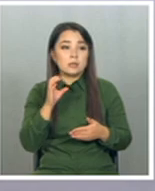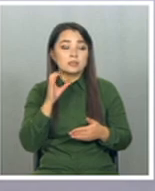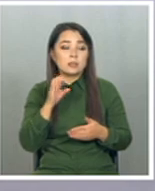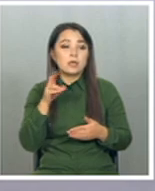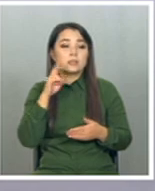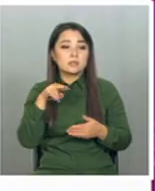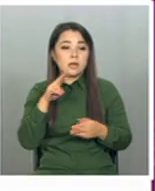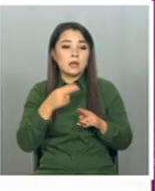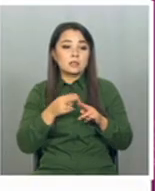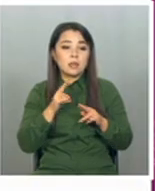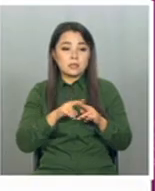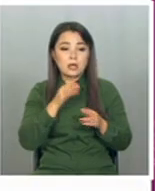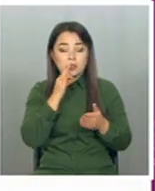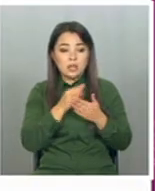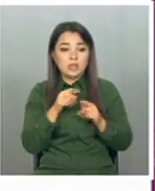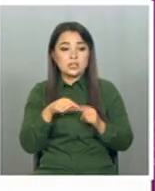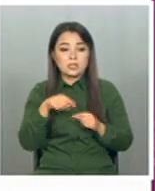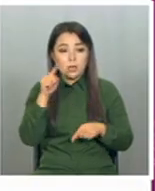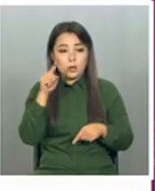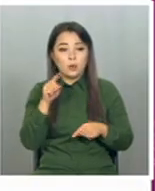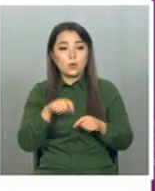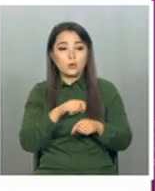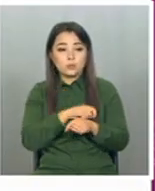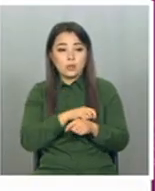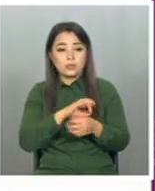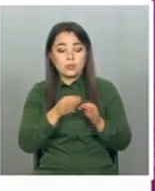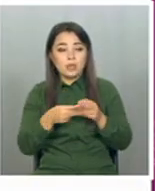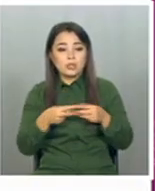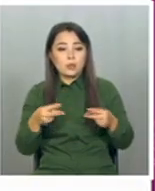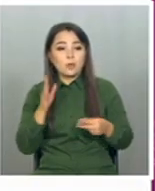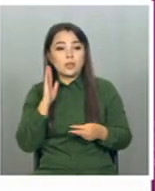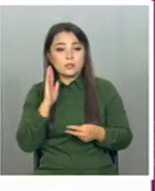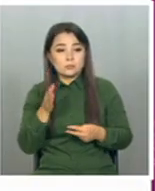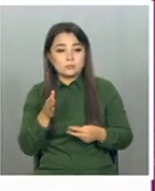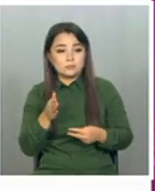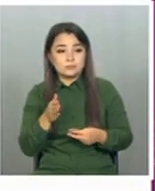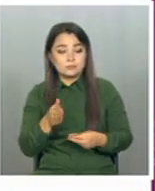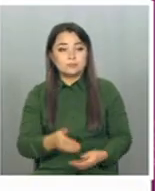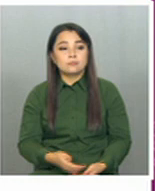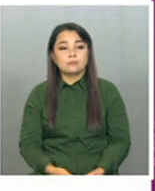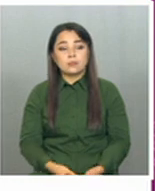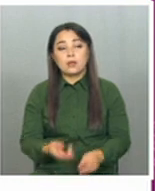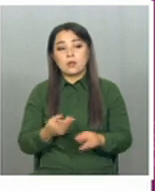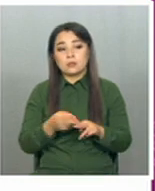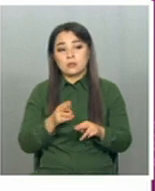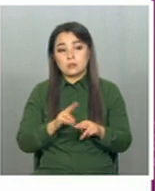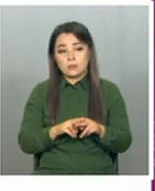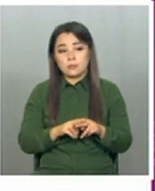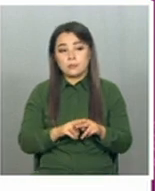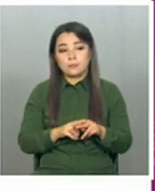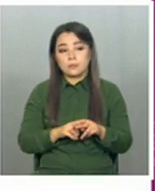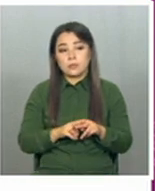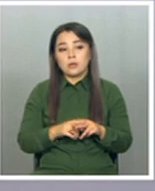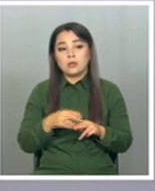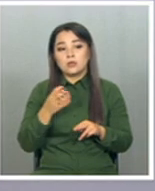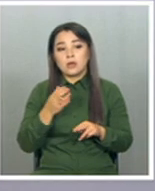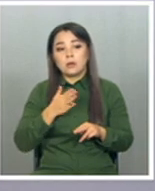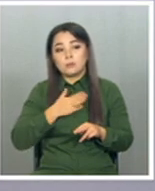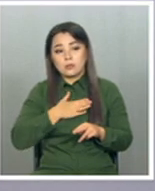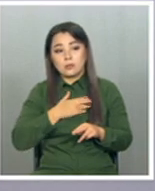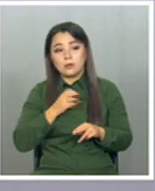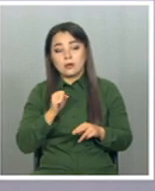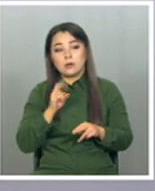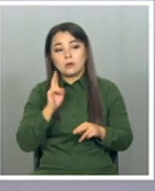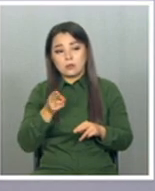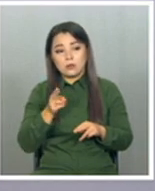ЦД кесінділерінің ұзындықтары тең болып тұр. Мінекей, ал және бізде